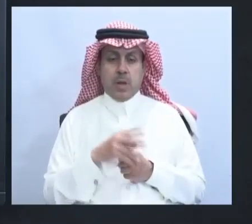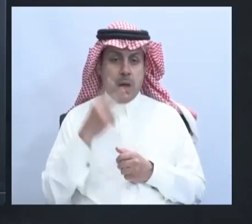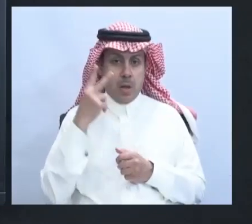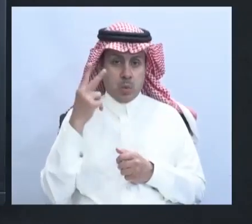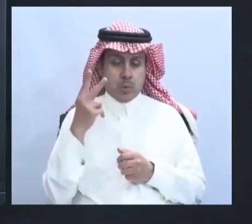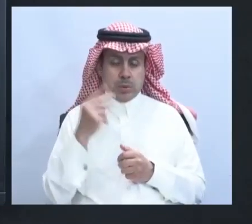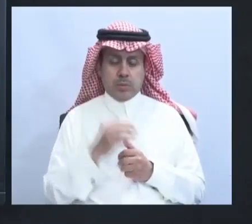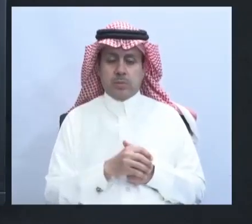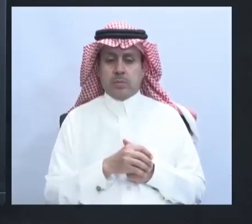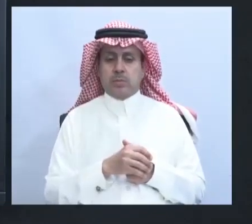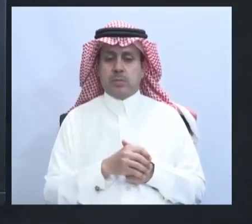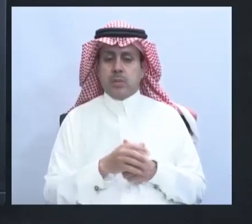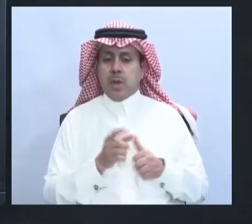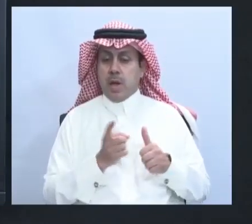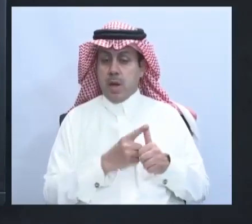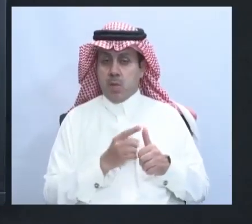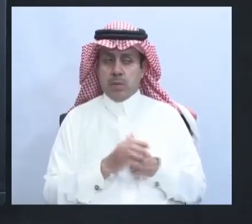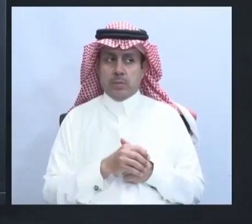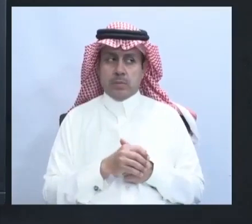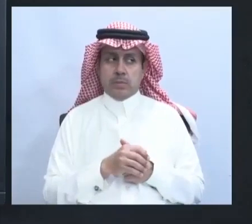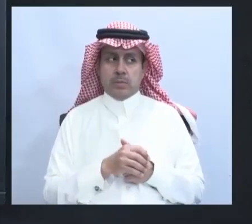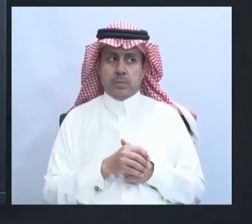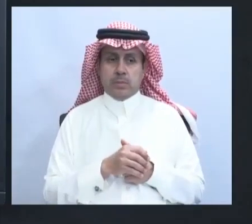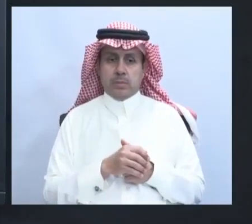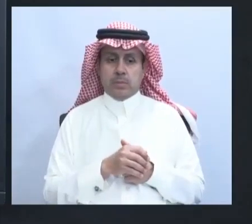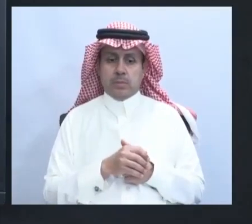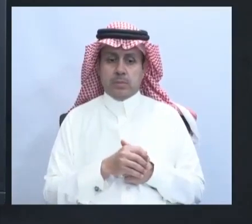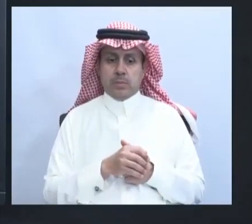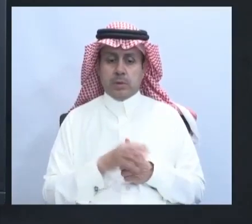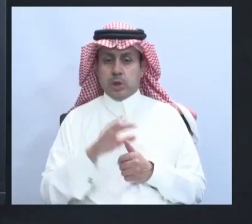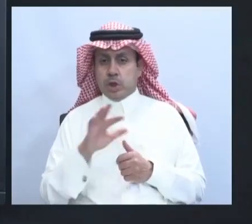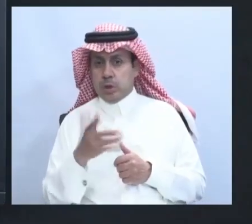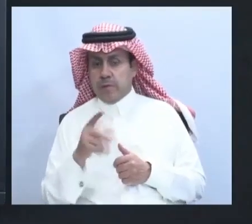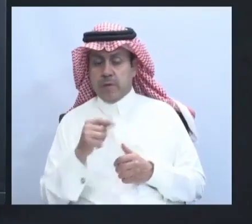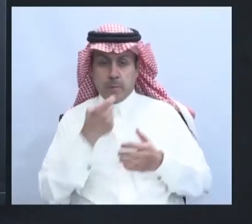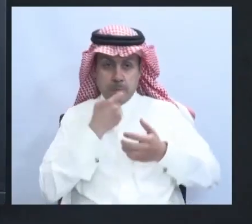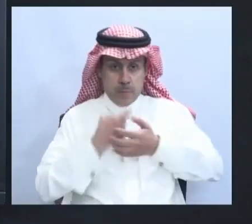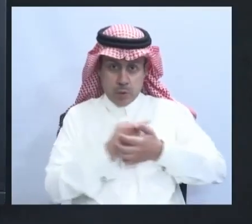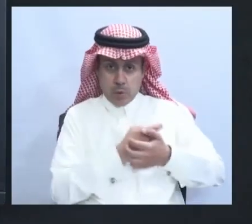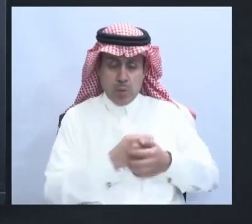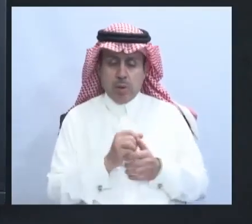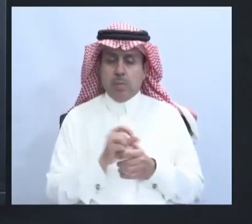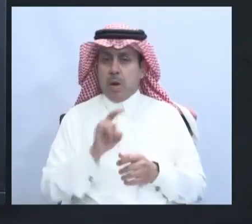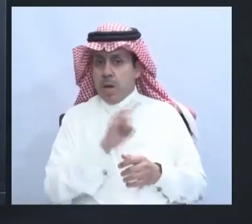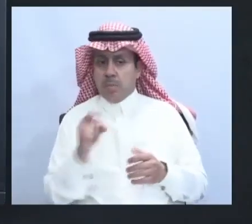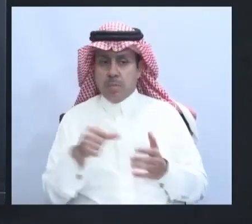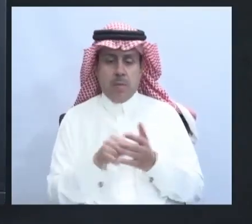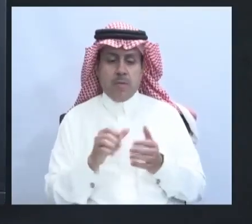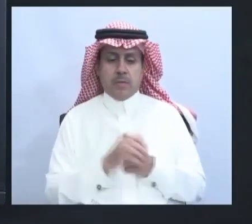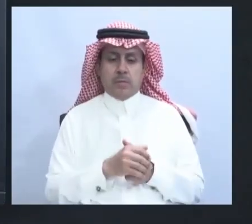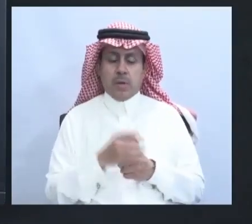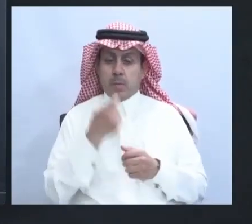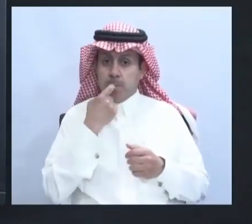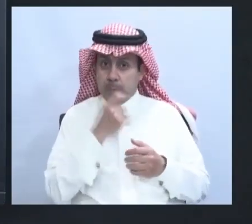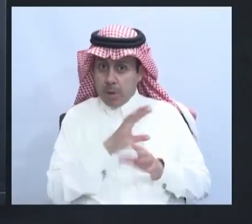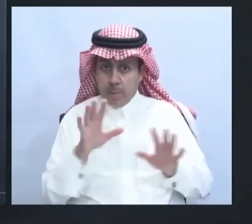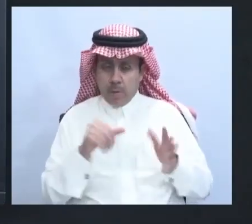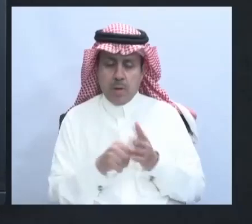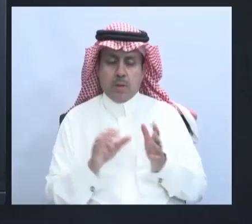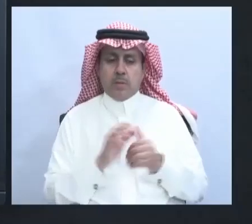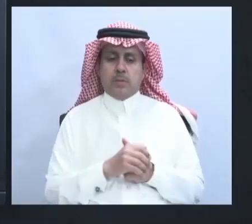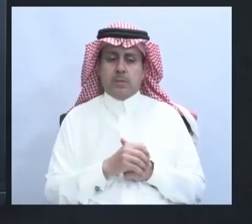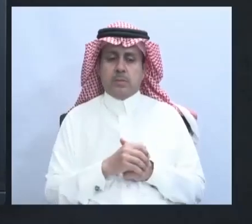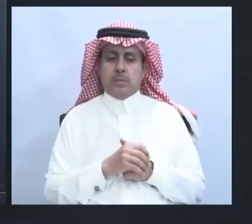وجهين الوجه الاول ايها الطلاب والطالبات الشك في حصول الرضاع من عدمه يعني هل ارضعت او لم